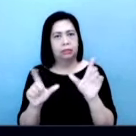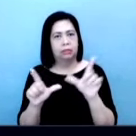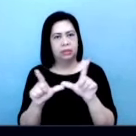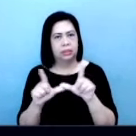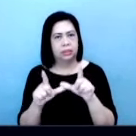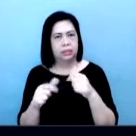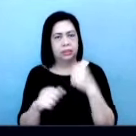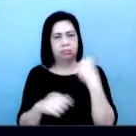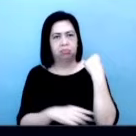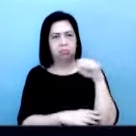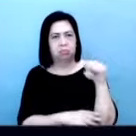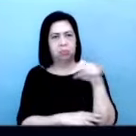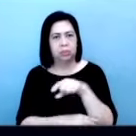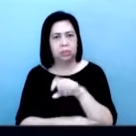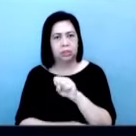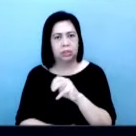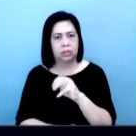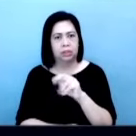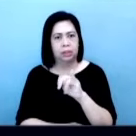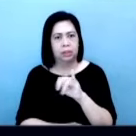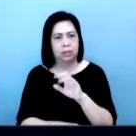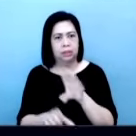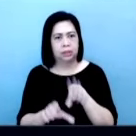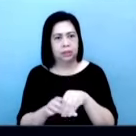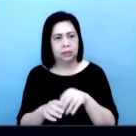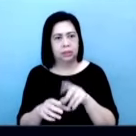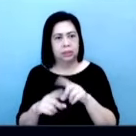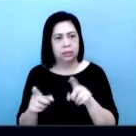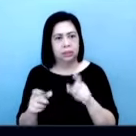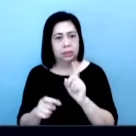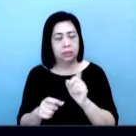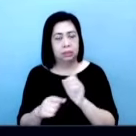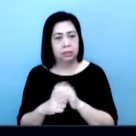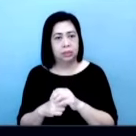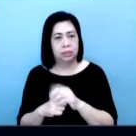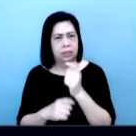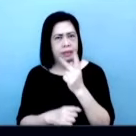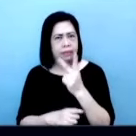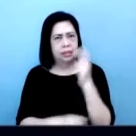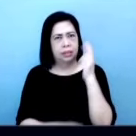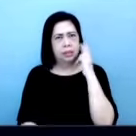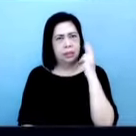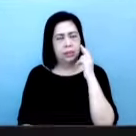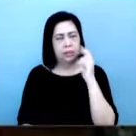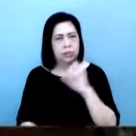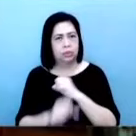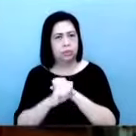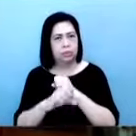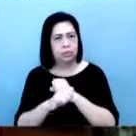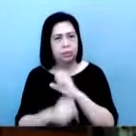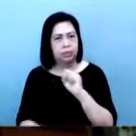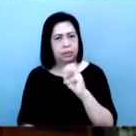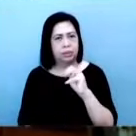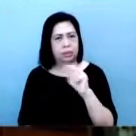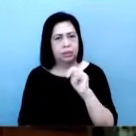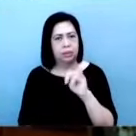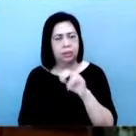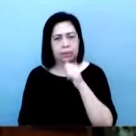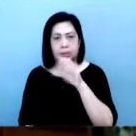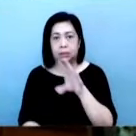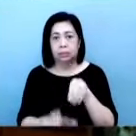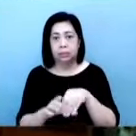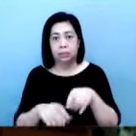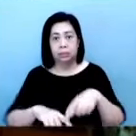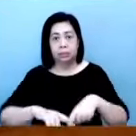ng smni kabilang sa sakop ng tigil operasyon ang tv at radio broadcast ng smni hindi naman kasama sa suspensyon